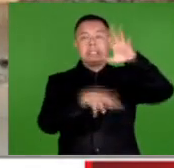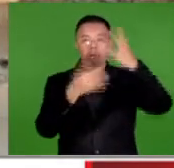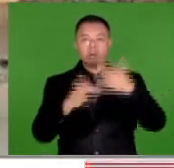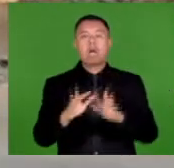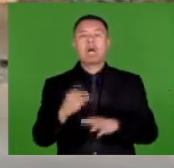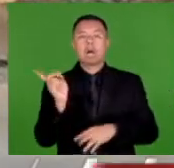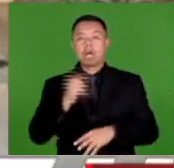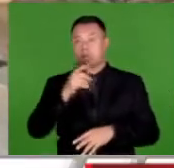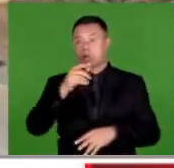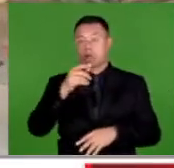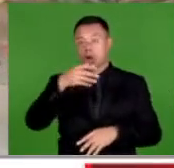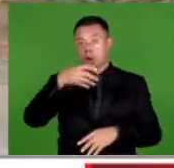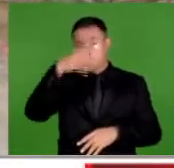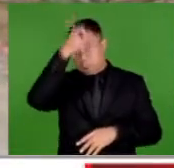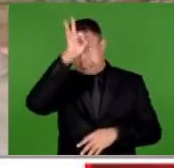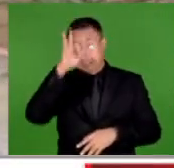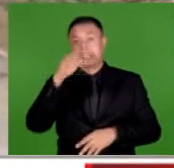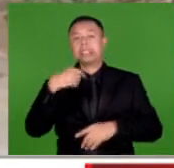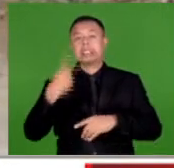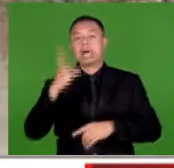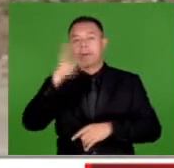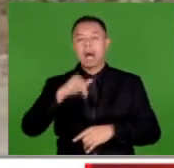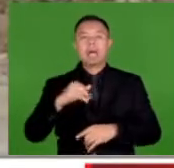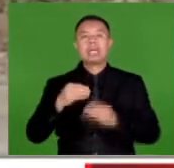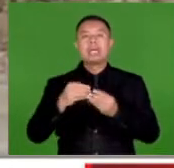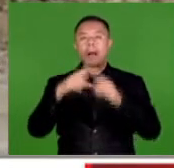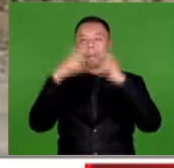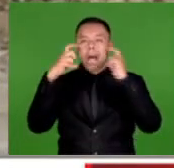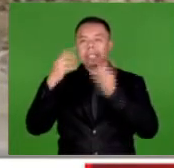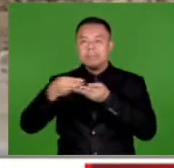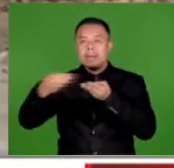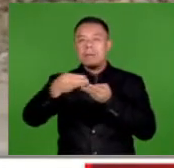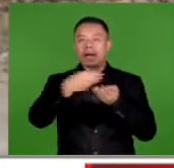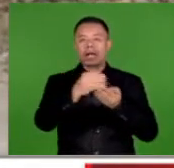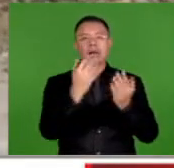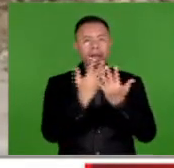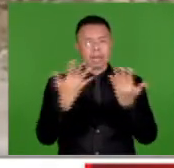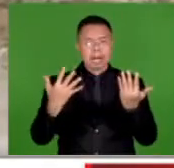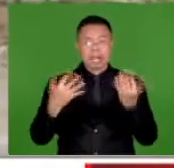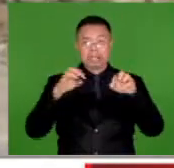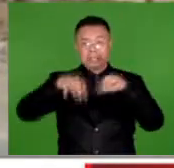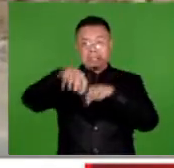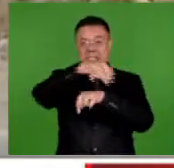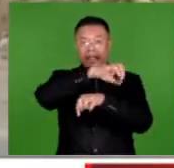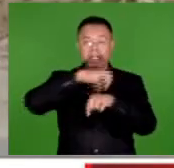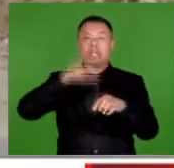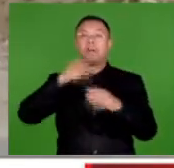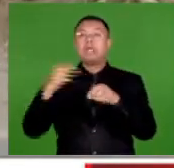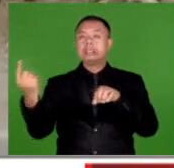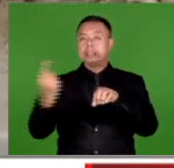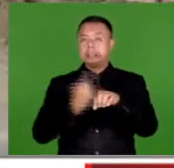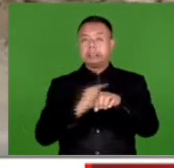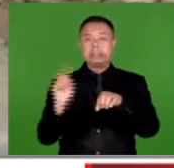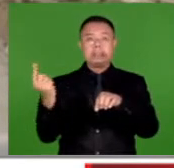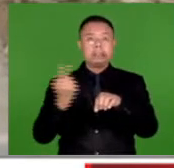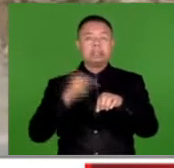setempat biasa tiap hari melaksanakan bagi-bagi masker untuk warga masyarakat sekitar di sini dan yang lewat TPA Sari